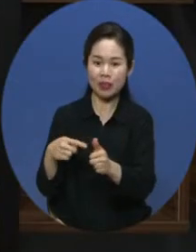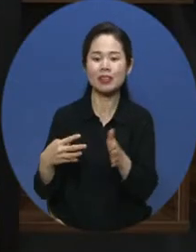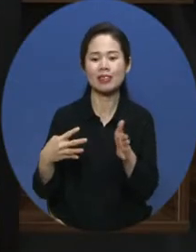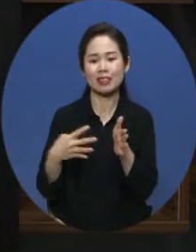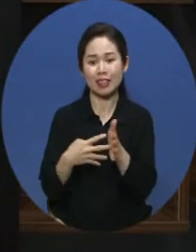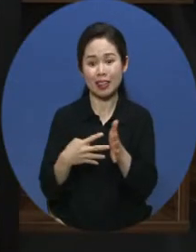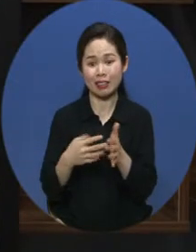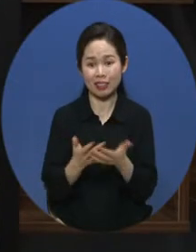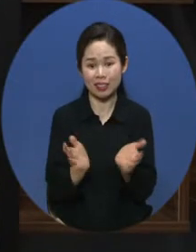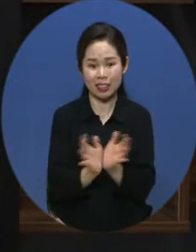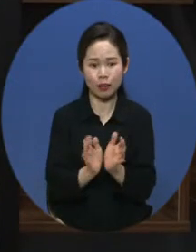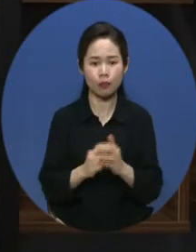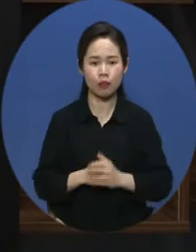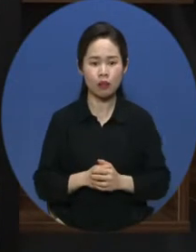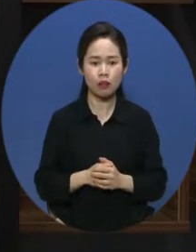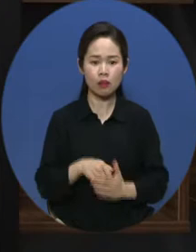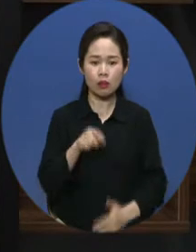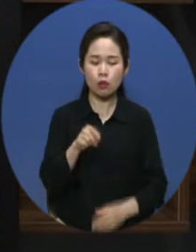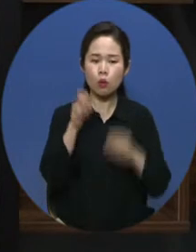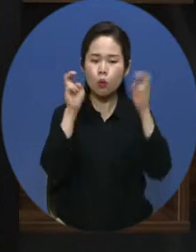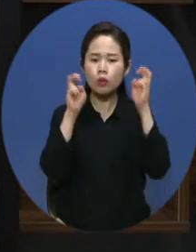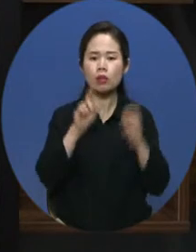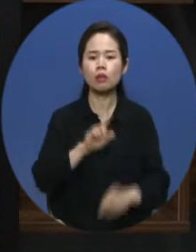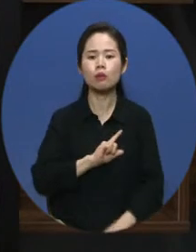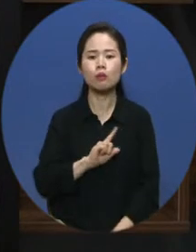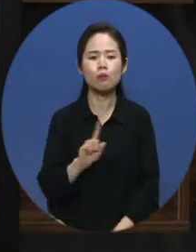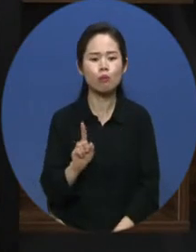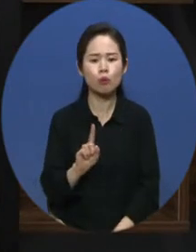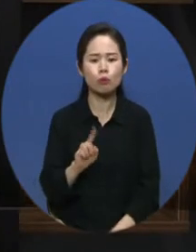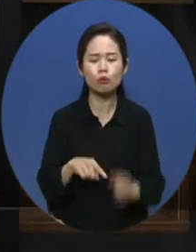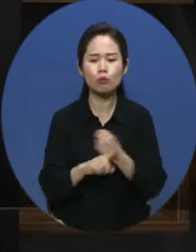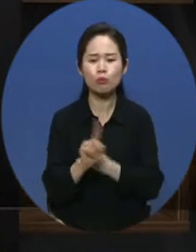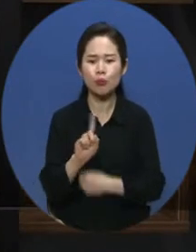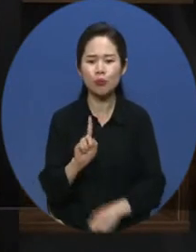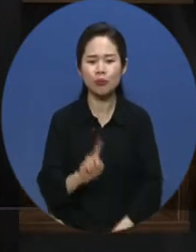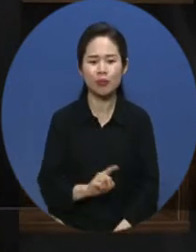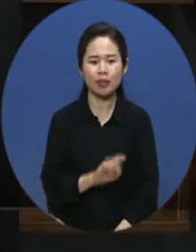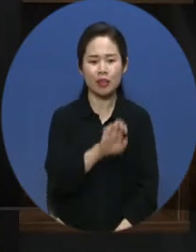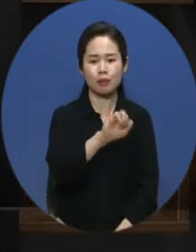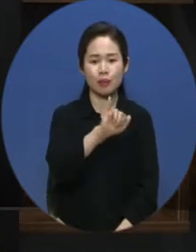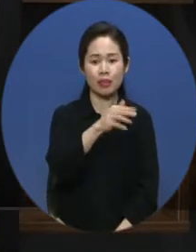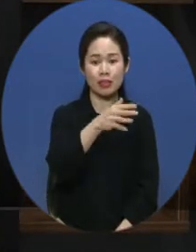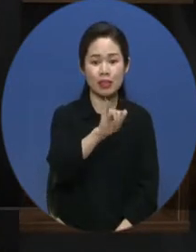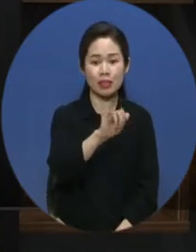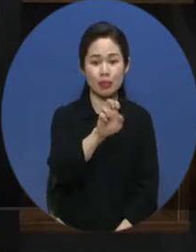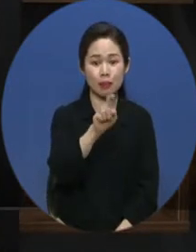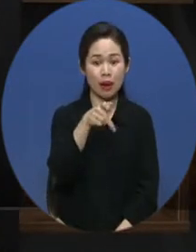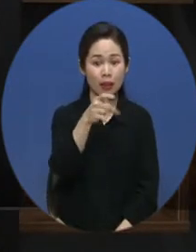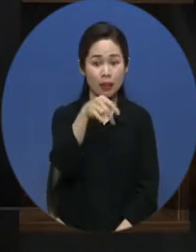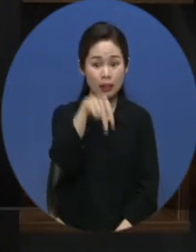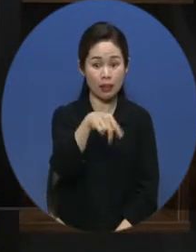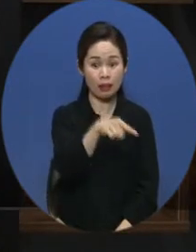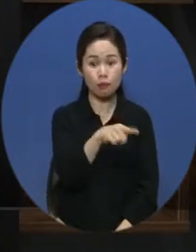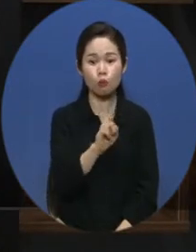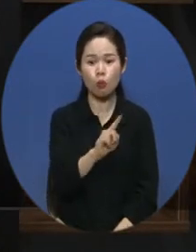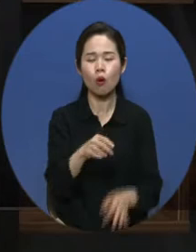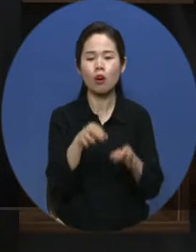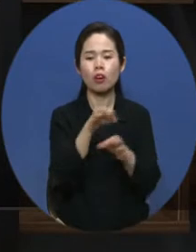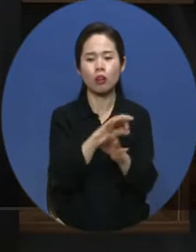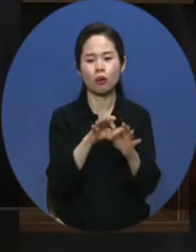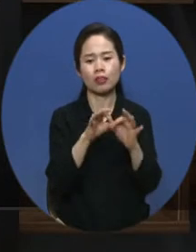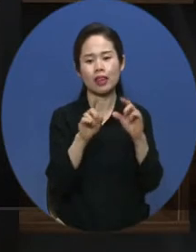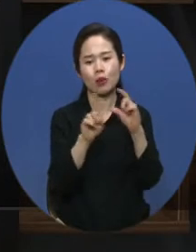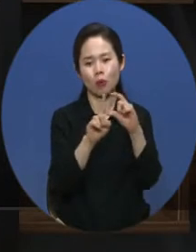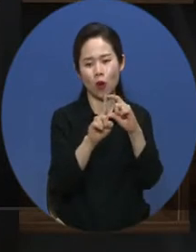피치마켓이라는 회사 이름은 어떤 뜻을 담고 있는지 궁금하거든요. 피치마켓은 원래 경제학 용어로 쓰이고